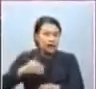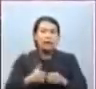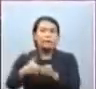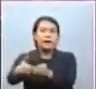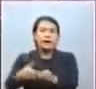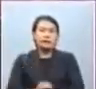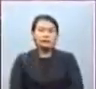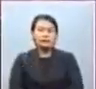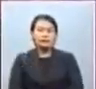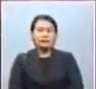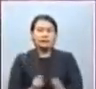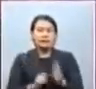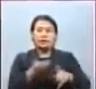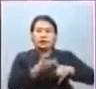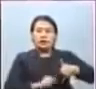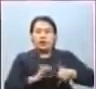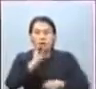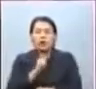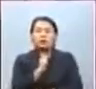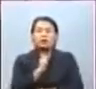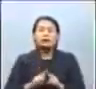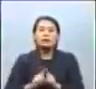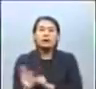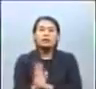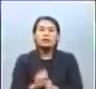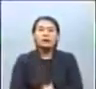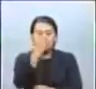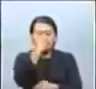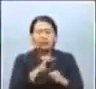โดยบอกว่าน้องแบมเนี่ยไม่ขอให้สัมภาษณ์ใดๆเนื่องจากเกรงว่าจะไม่ปลอดภัย